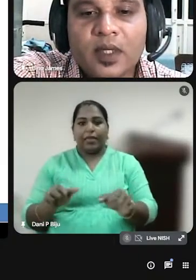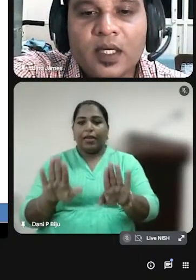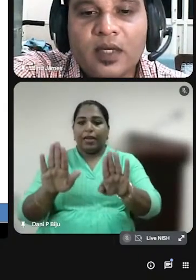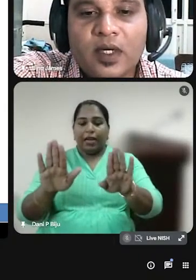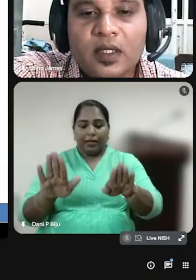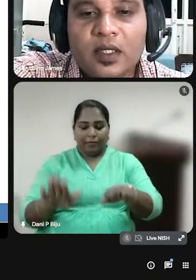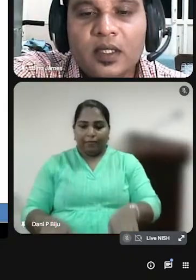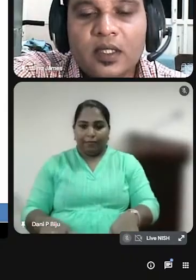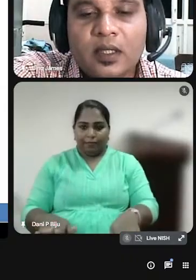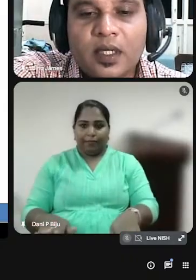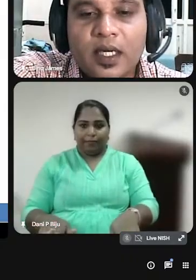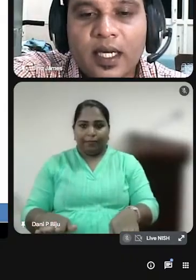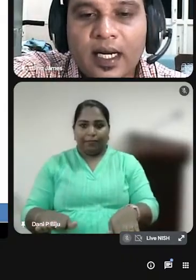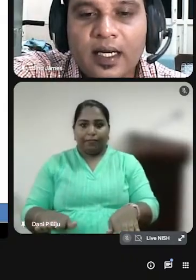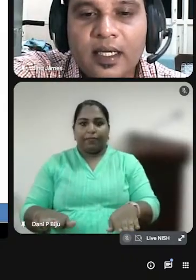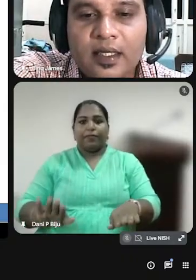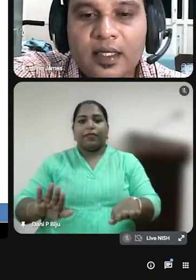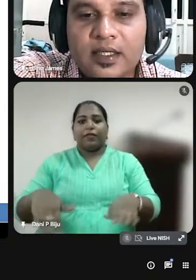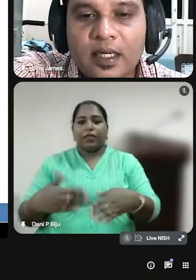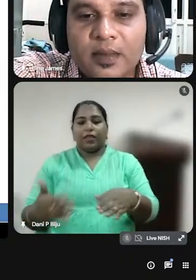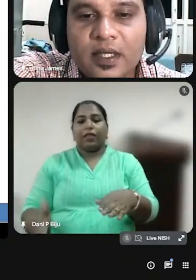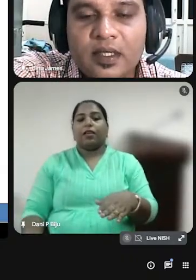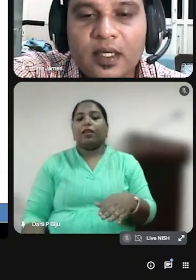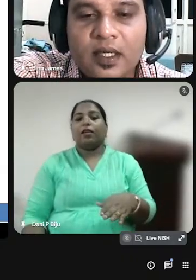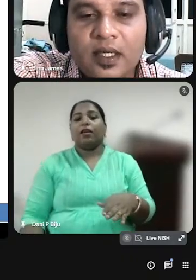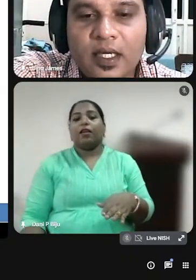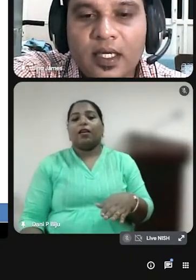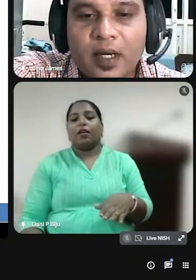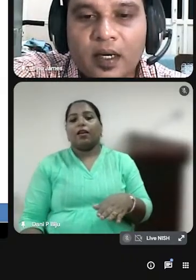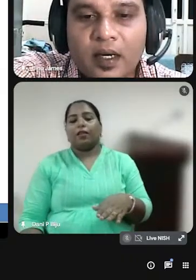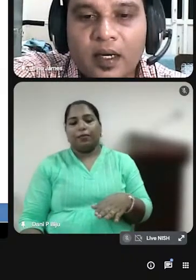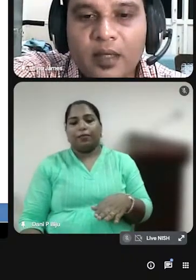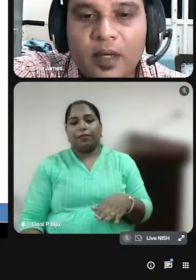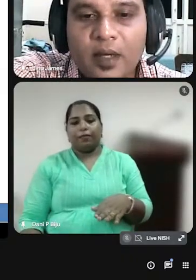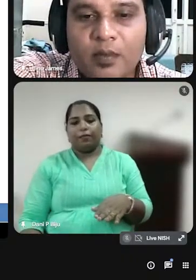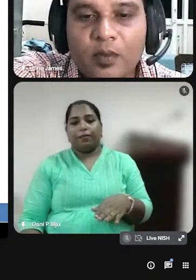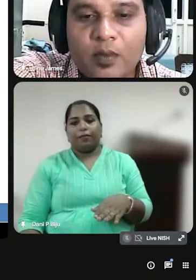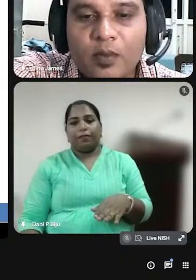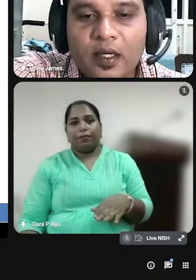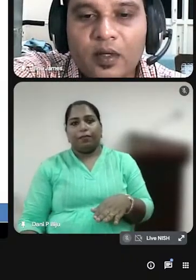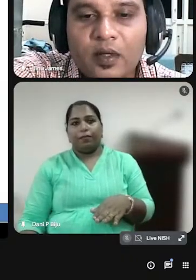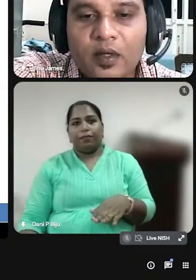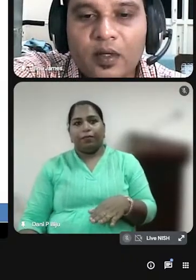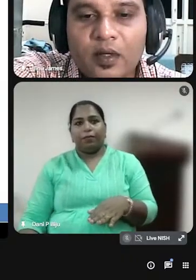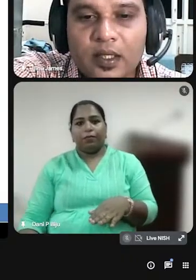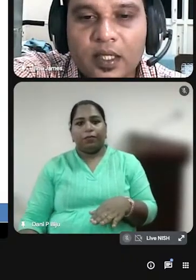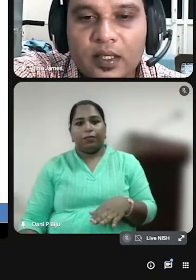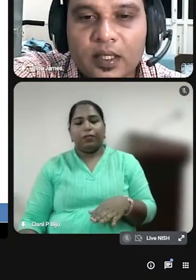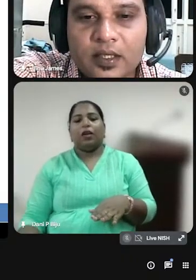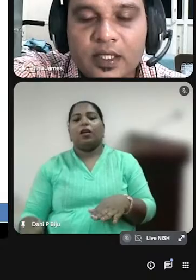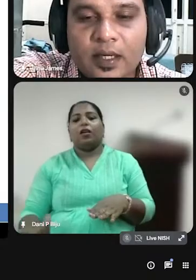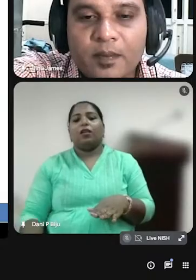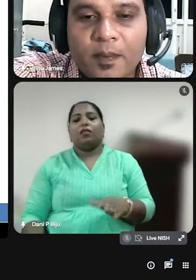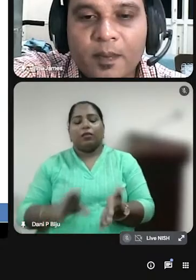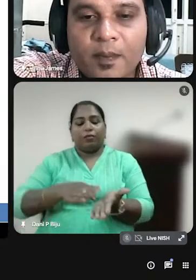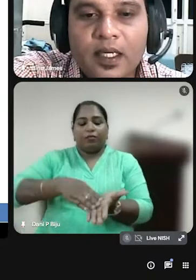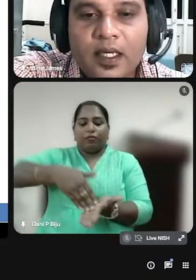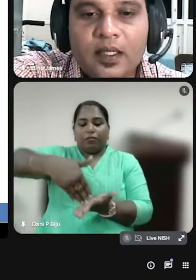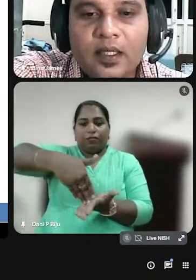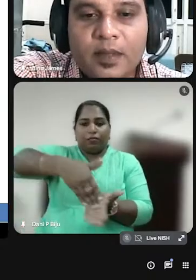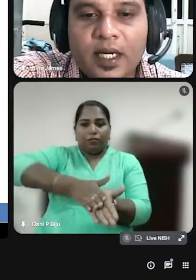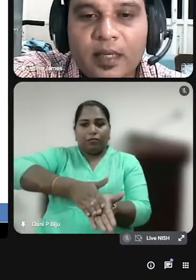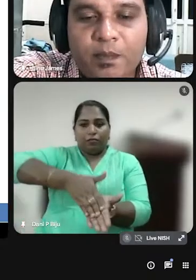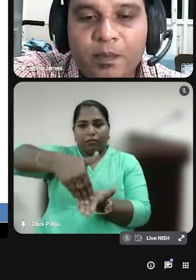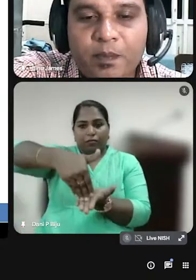ഭാഗത്ത് ഇവിടുന്ന് നമുക്ക് 2 രീതിയിൽ ചെയ്യാം. ഇത് ഈ ഭാഗം മുകളിലേക്ക് ഉയർത്തുകയും താഴ്ത്തുകയും ചെയ്യാം.